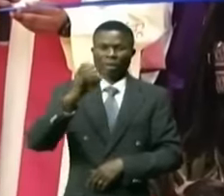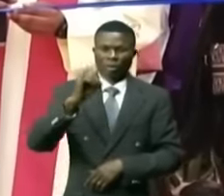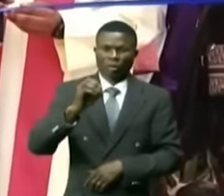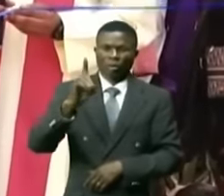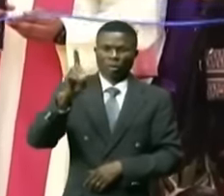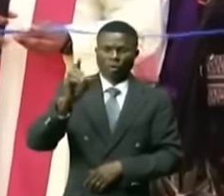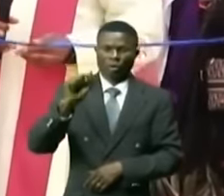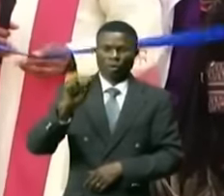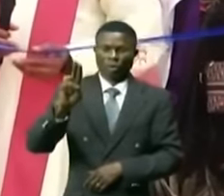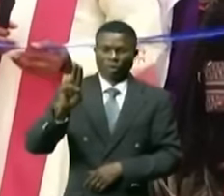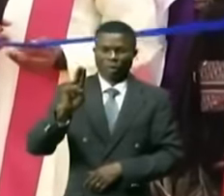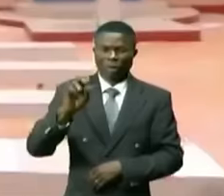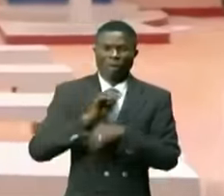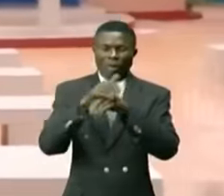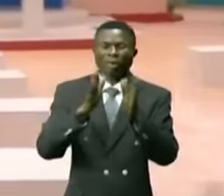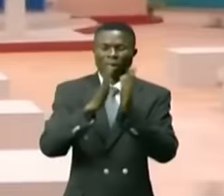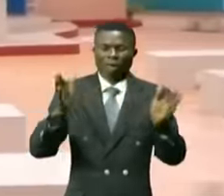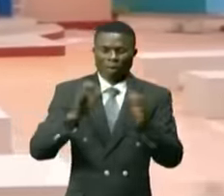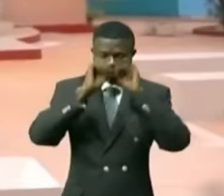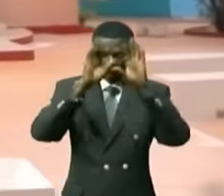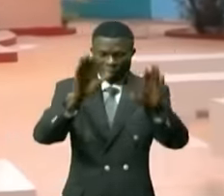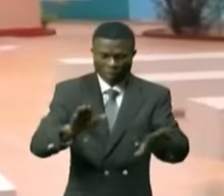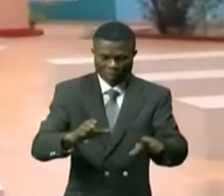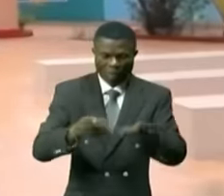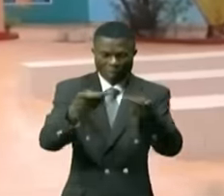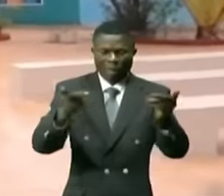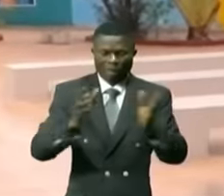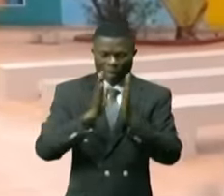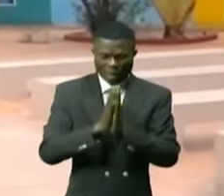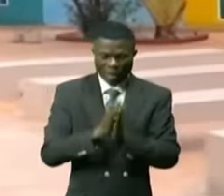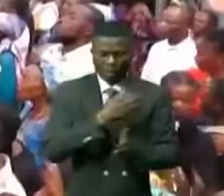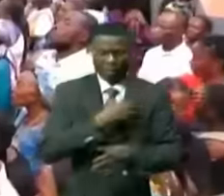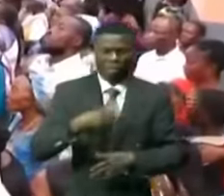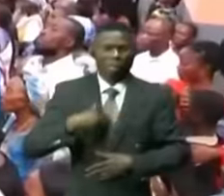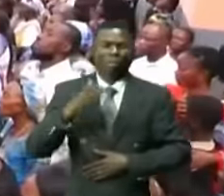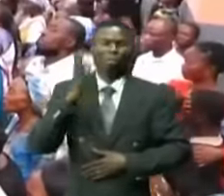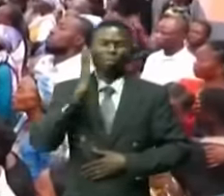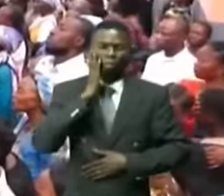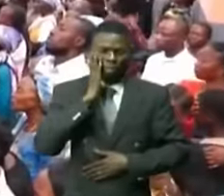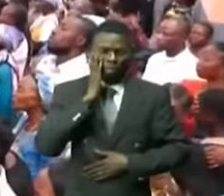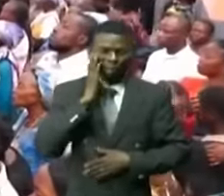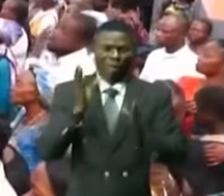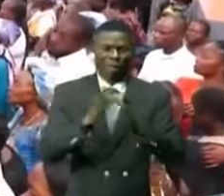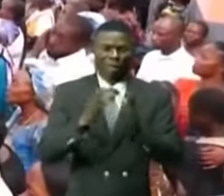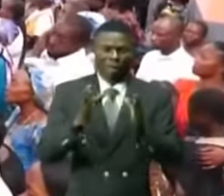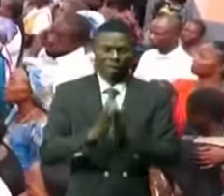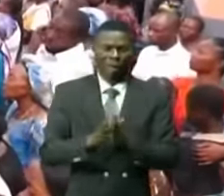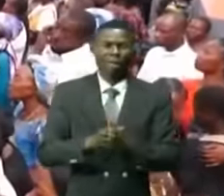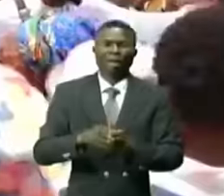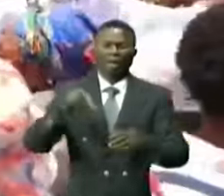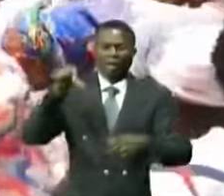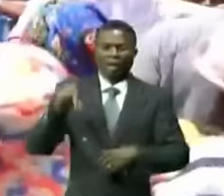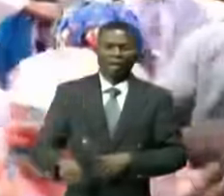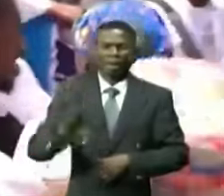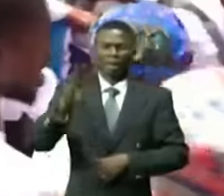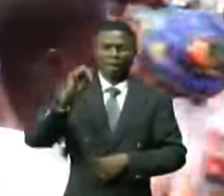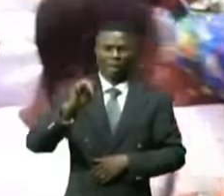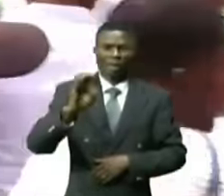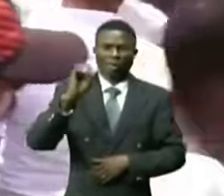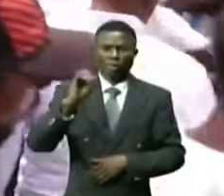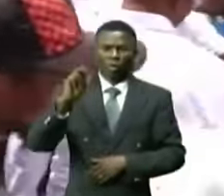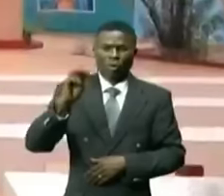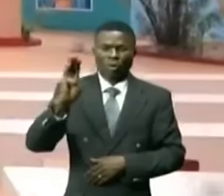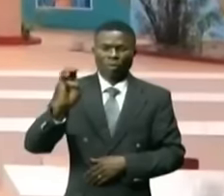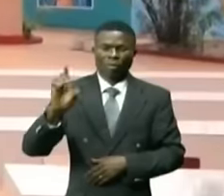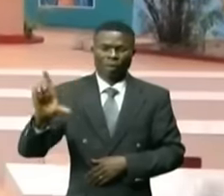à l'inauguration de la grotte devant les fidèles de Saint-Félix et sa base de Montbélé, mobilisée pour